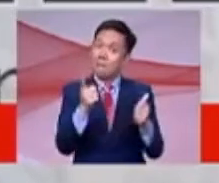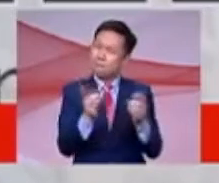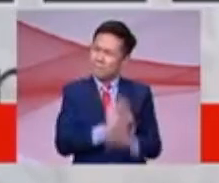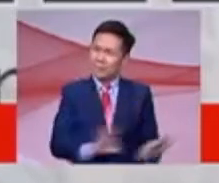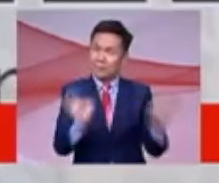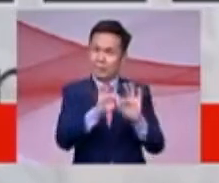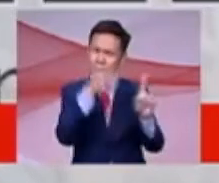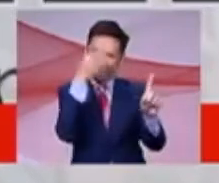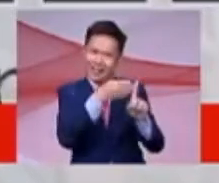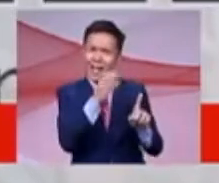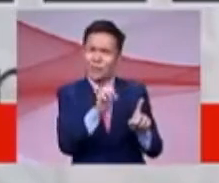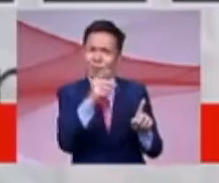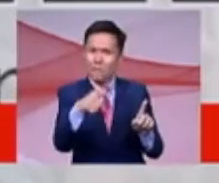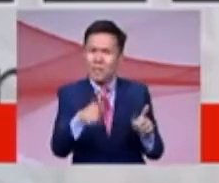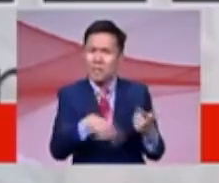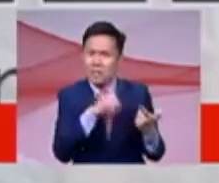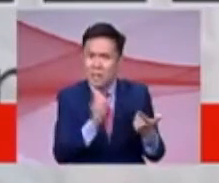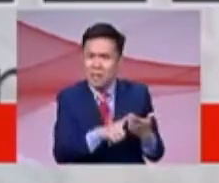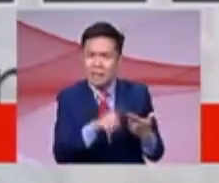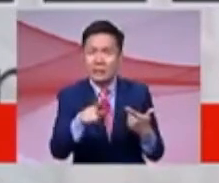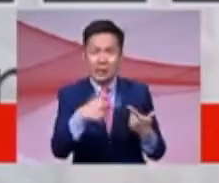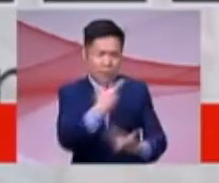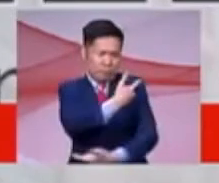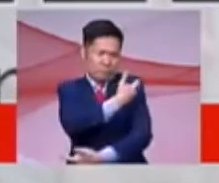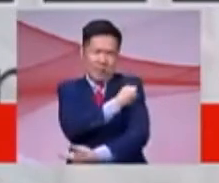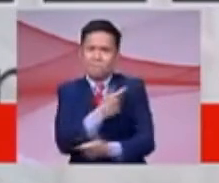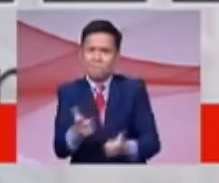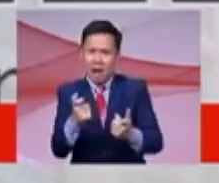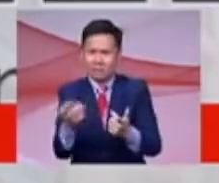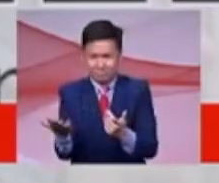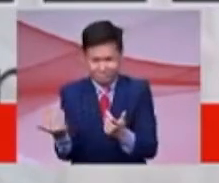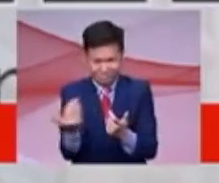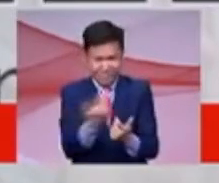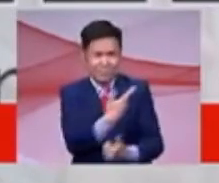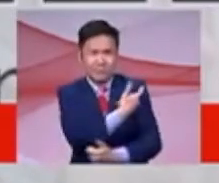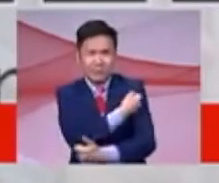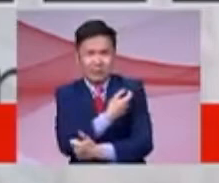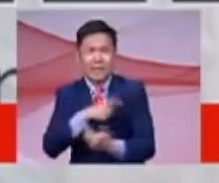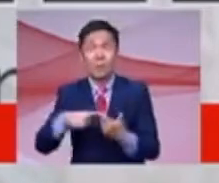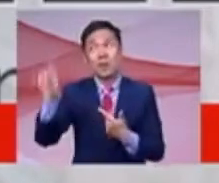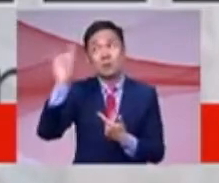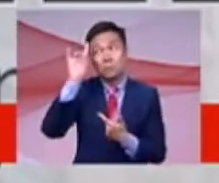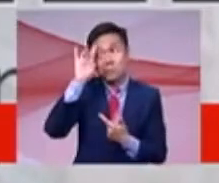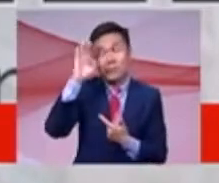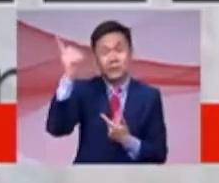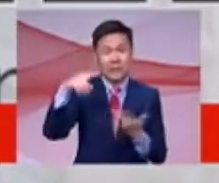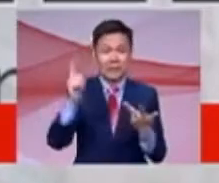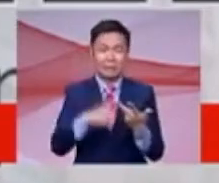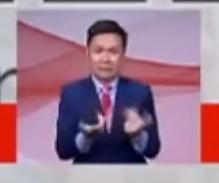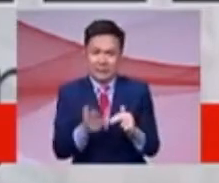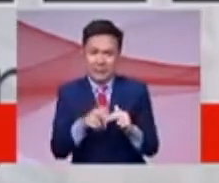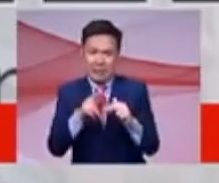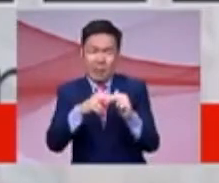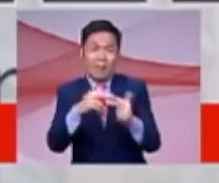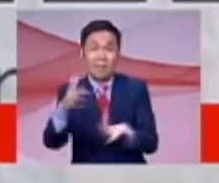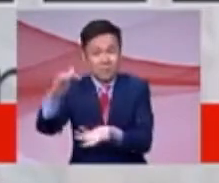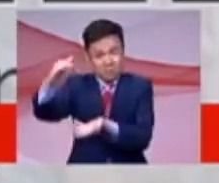kembali, kita pastikan dapatkan vaksin secepat mungkin. InsyaAllah kita akan pertingkatkan keupayaan kita, iaitu bekalan